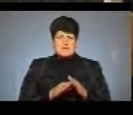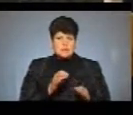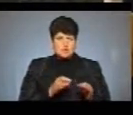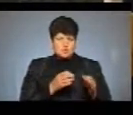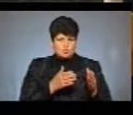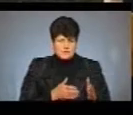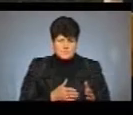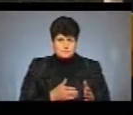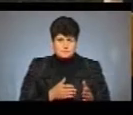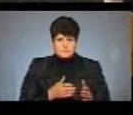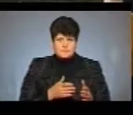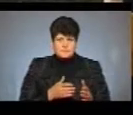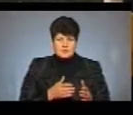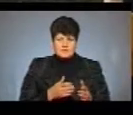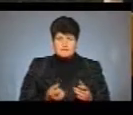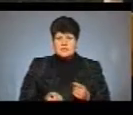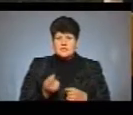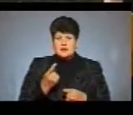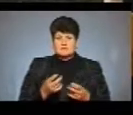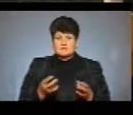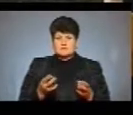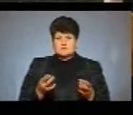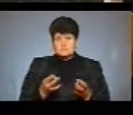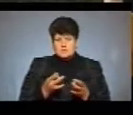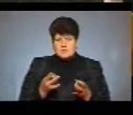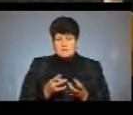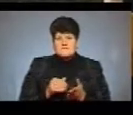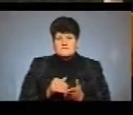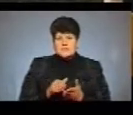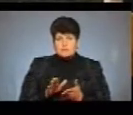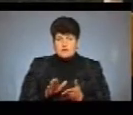і скоріше всього виникають підстави для відмови від